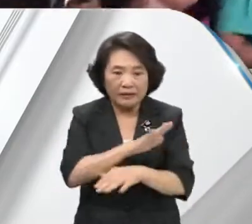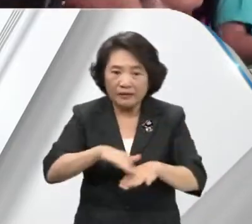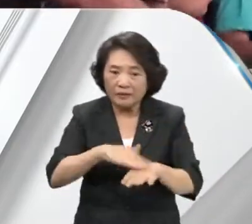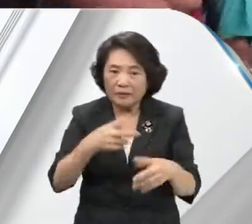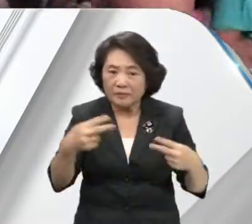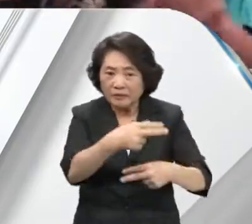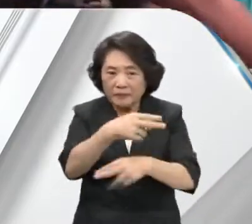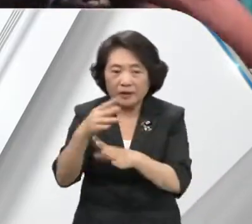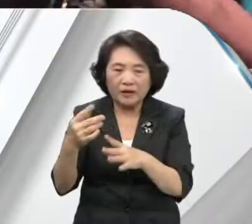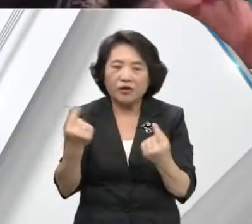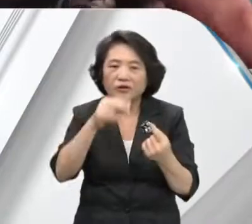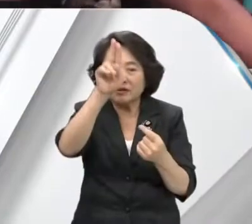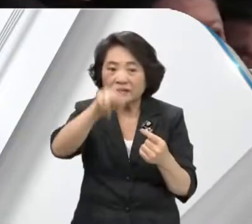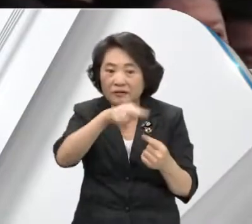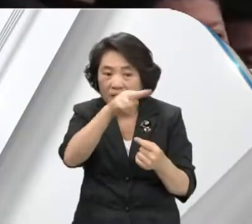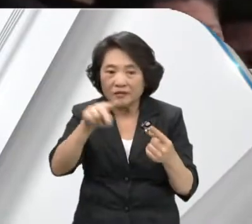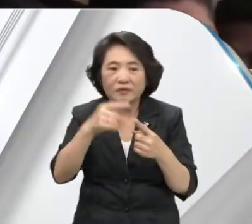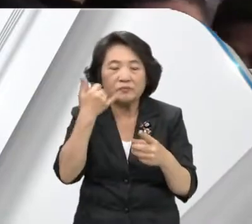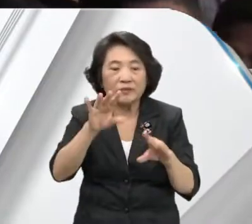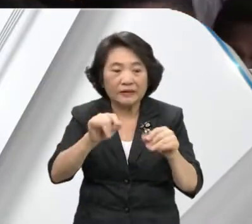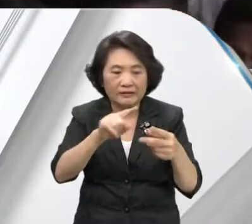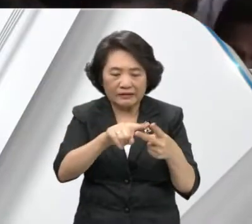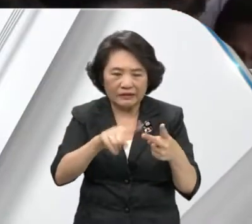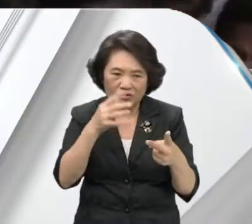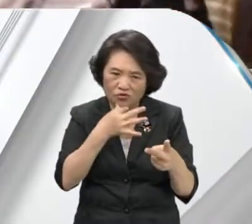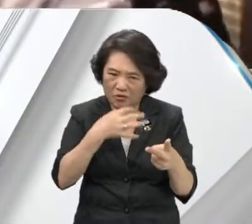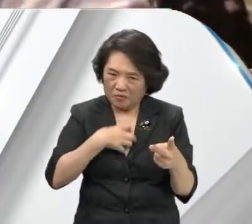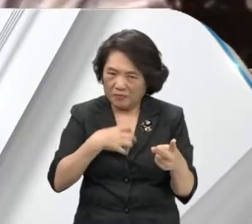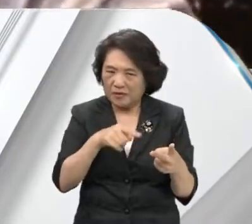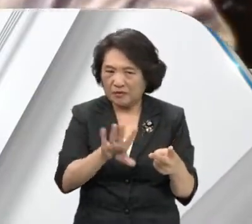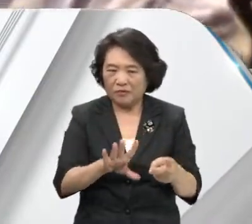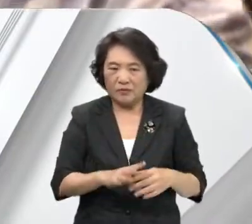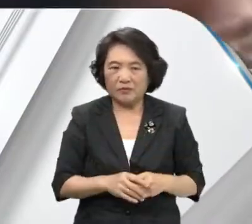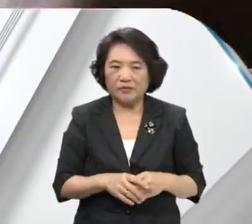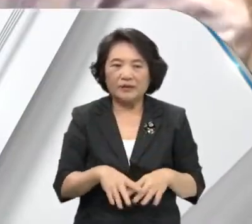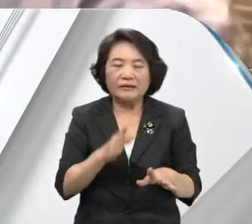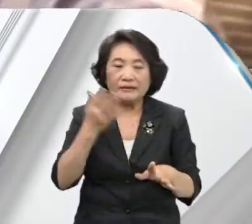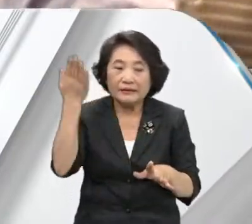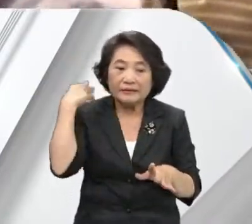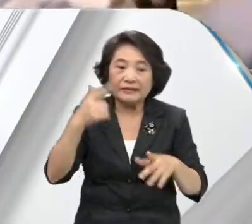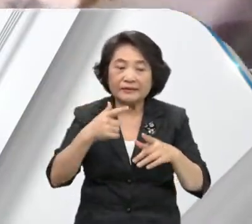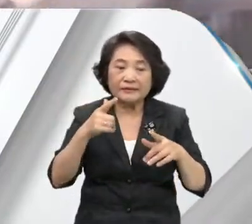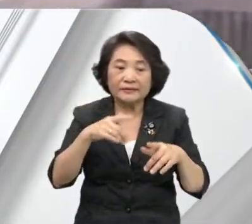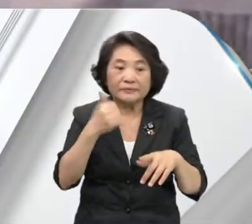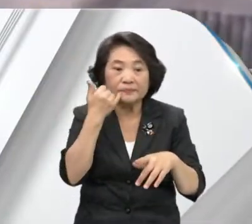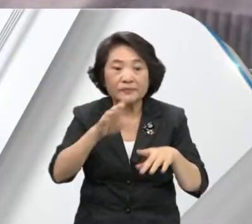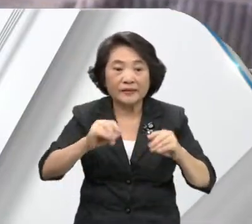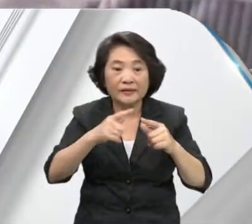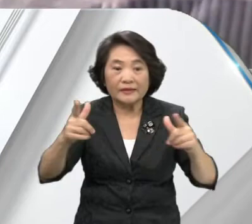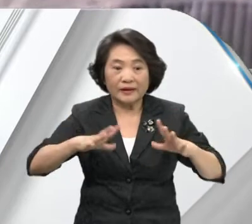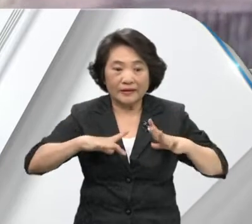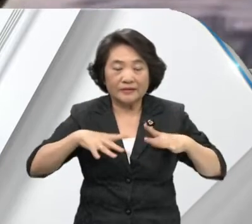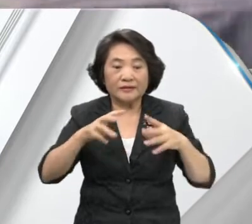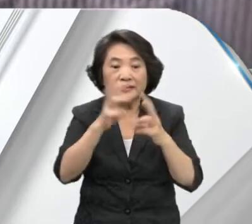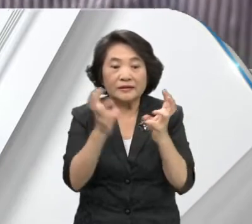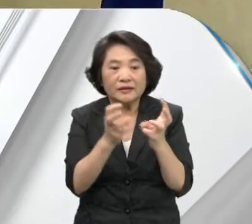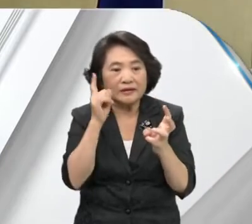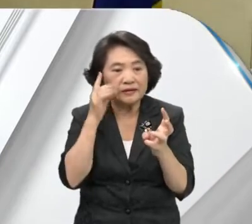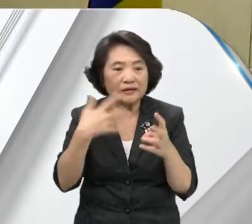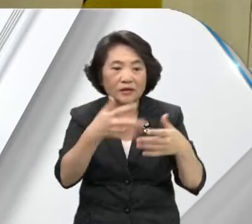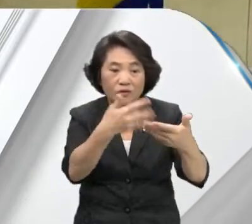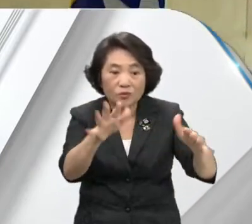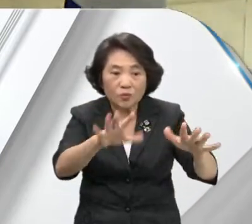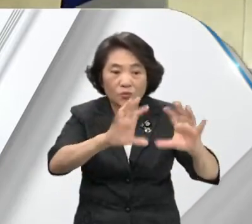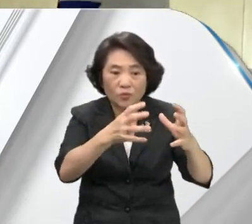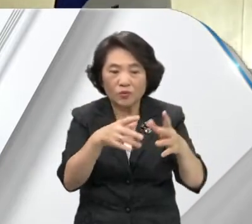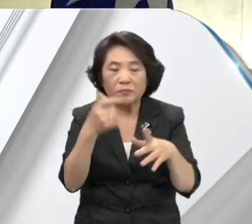梦。尤其中的反帝国韩国有坏体都滴危险面对当中，前主坏体态势用神态隐蔽，坏体同多米尼加同群，